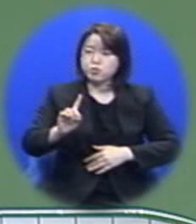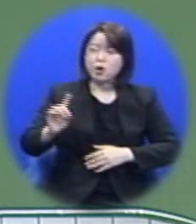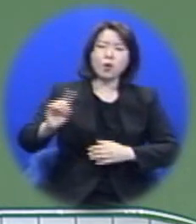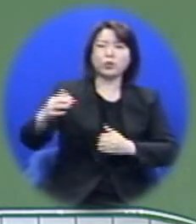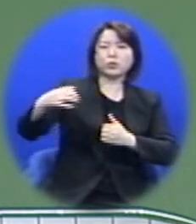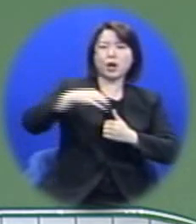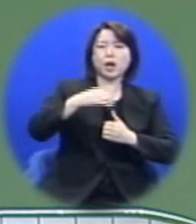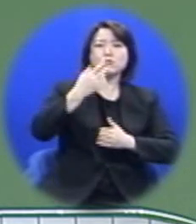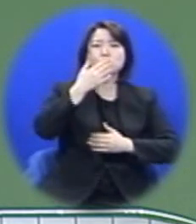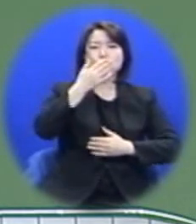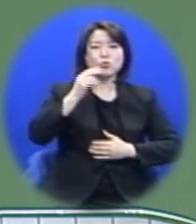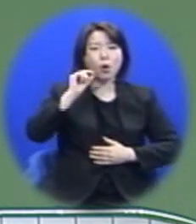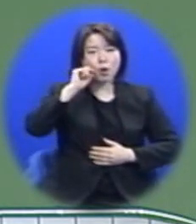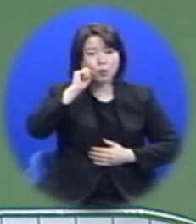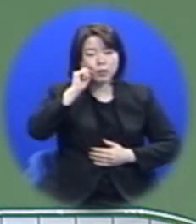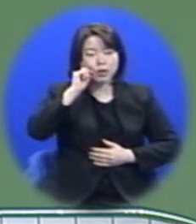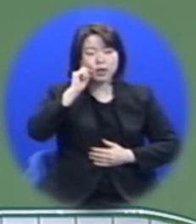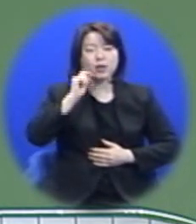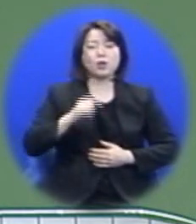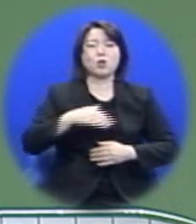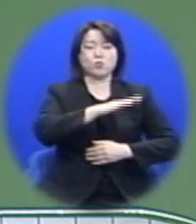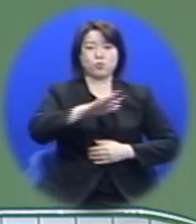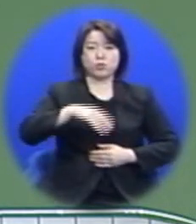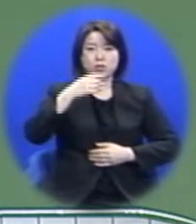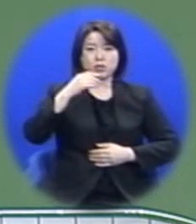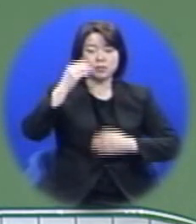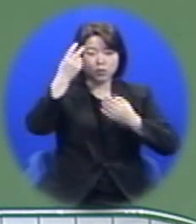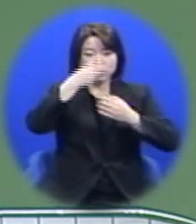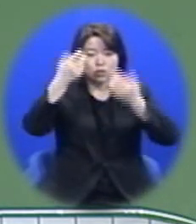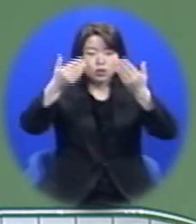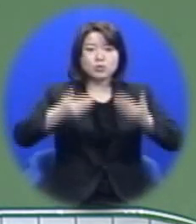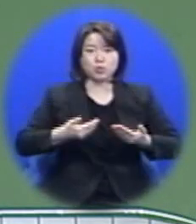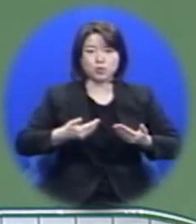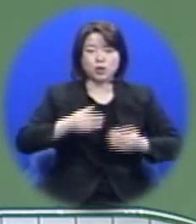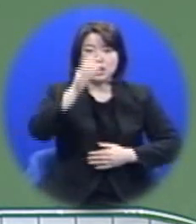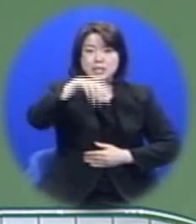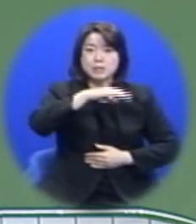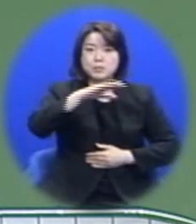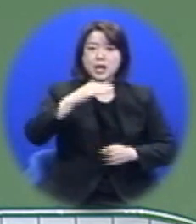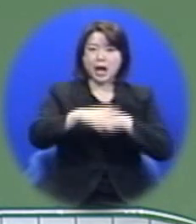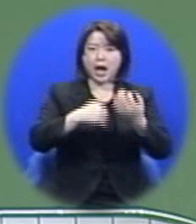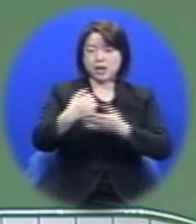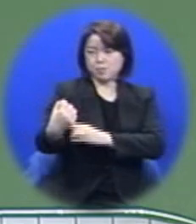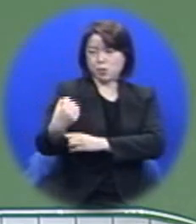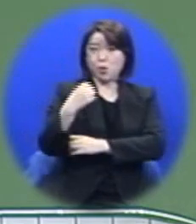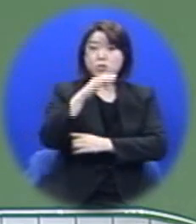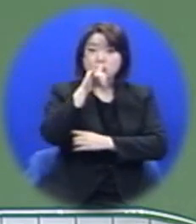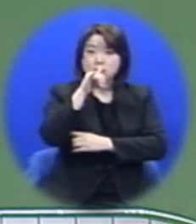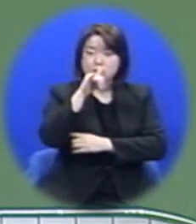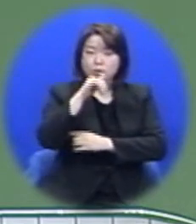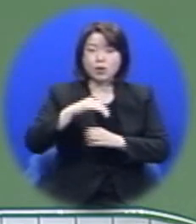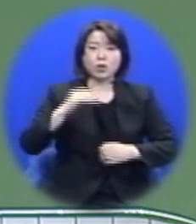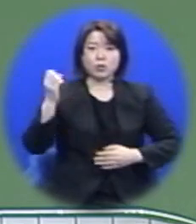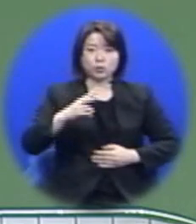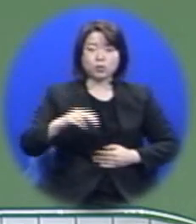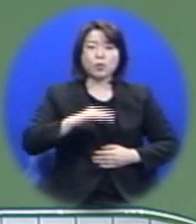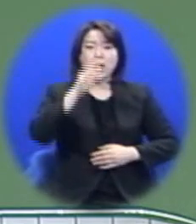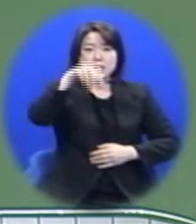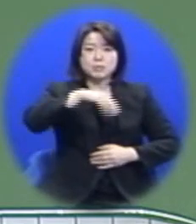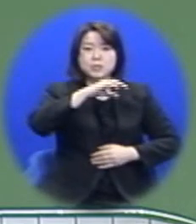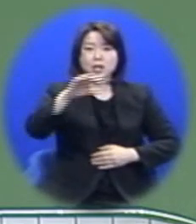우리를 지킵니다. 그 십자가 속에는 하나님의 권능이 있습니다. 그러나 동시에 또 십자가는 우리가